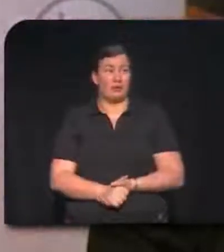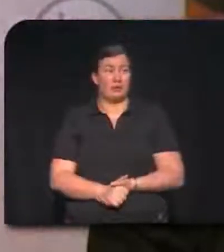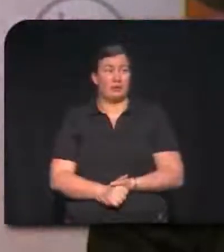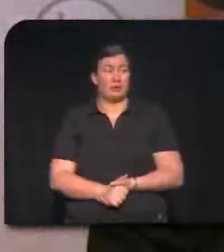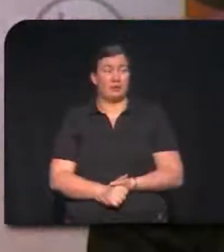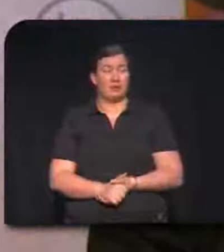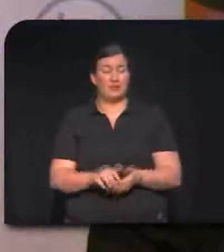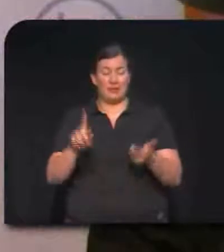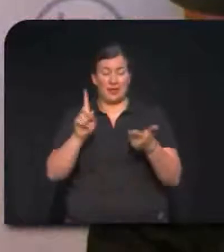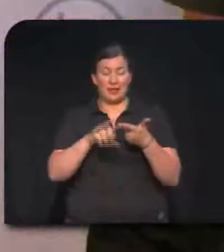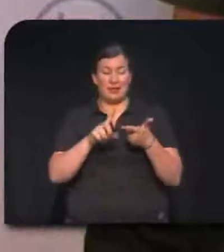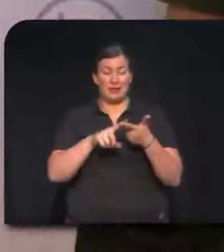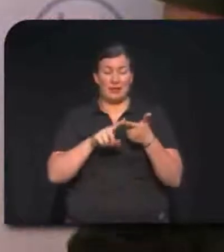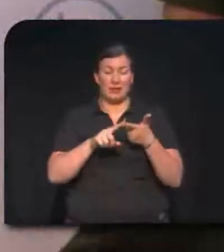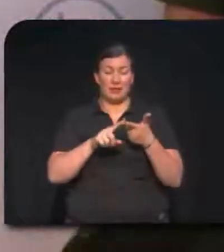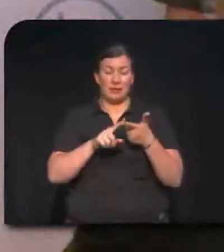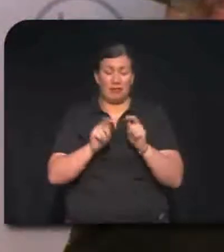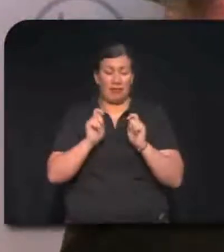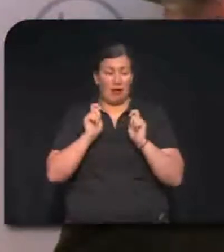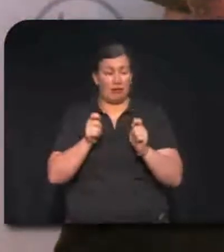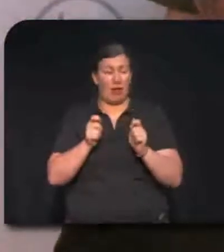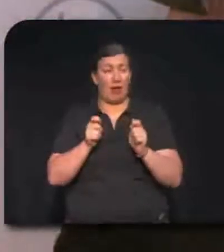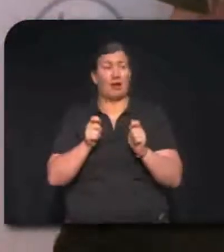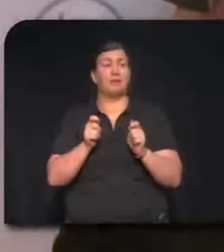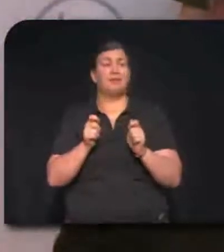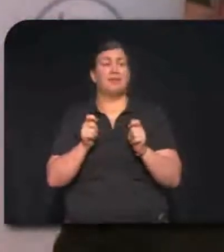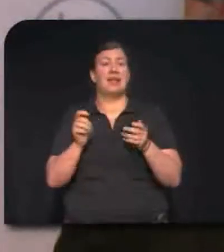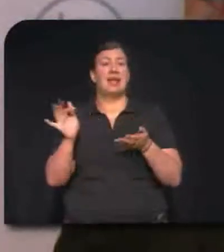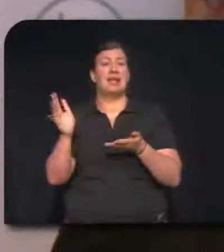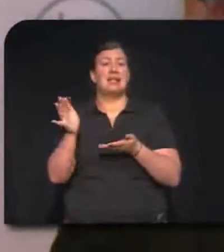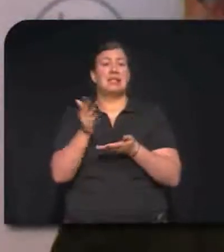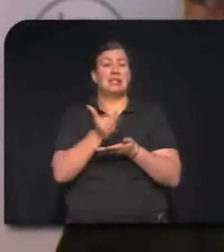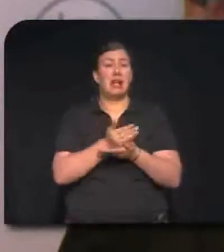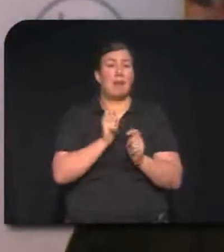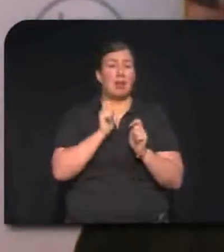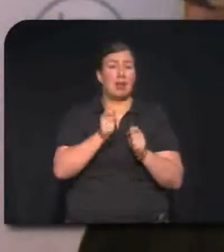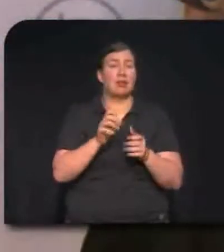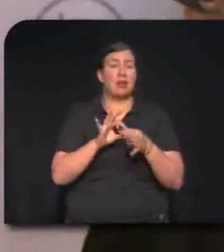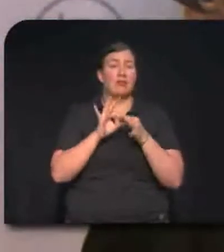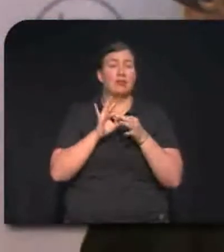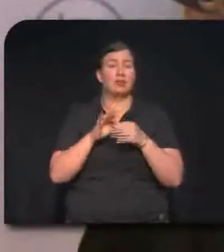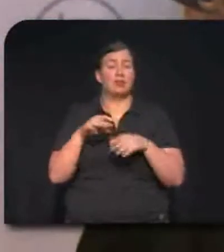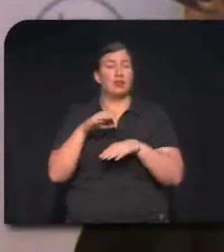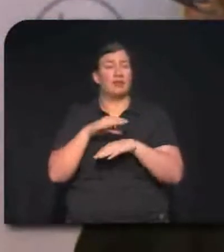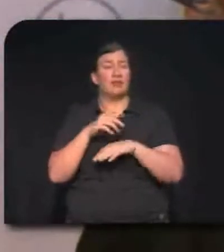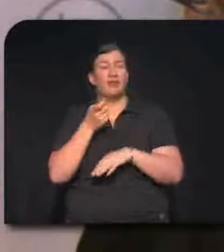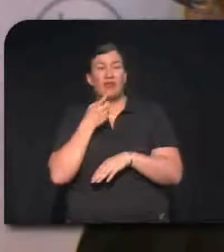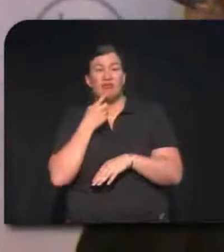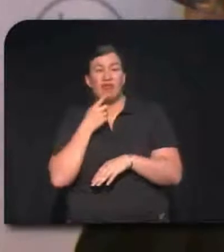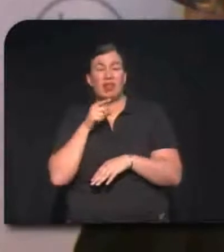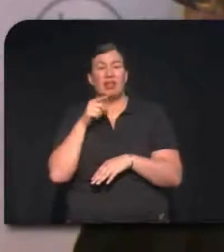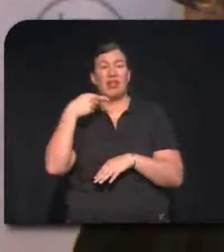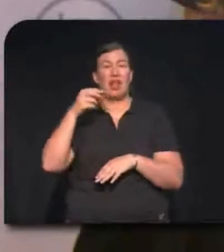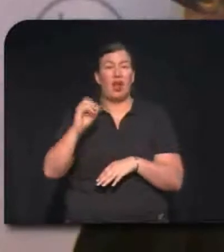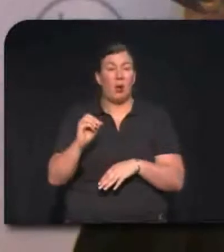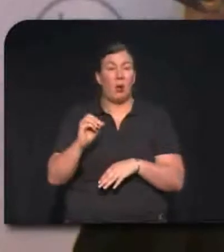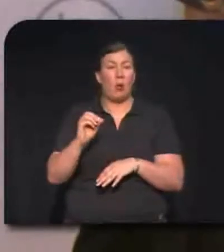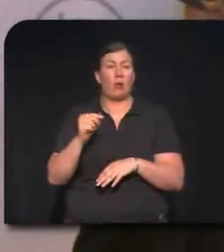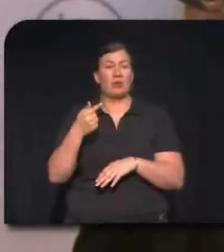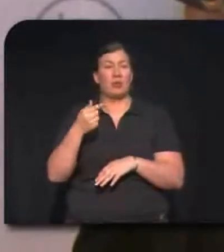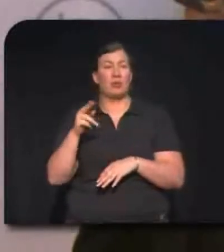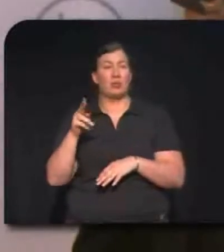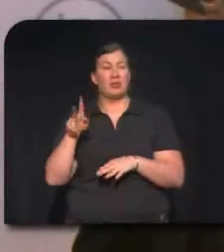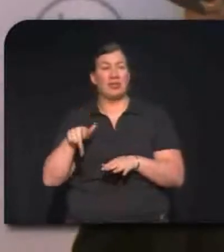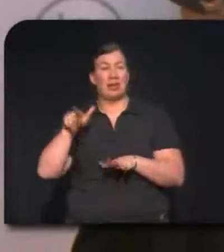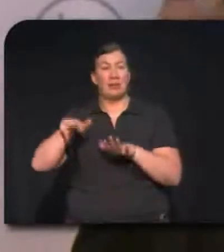der zweite heißt Sammelantrag Wirtschaft für Finn Gio alternativ attraktiver 17 Theo 19 wir haben noch